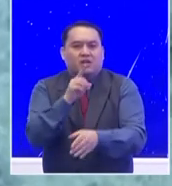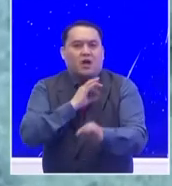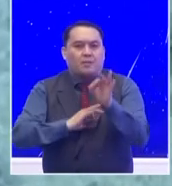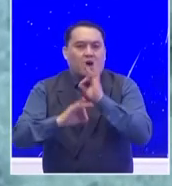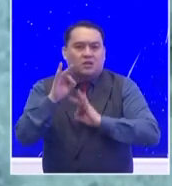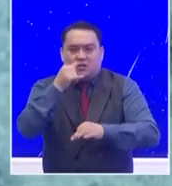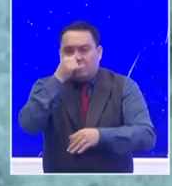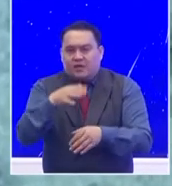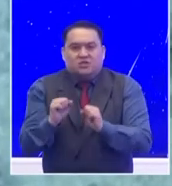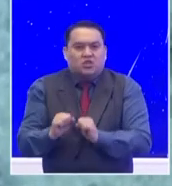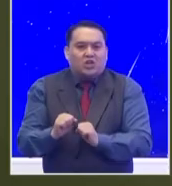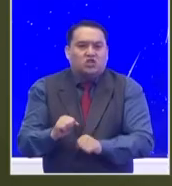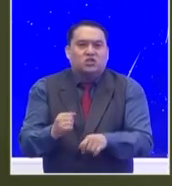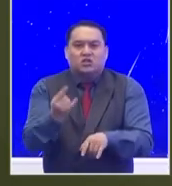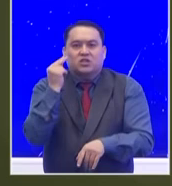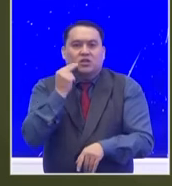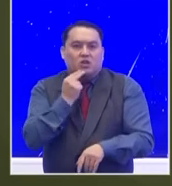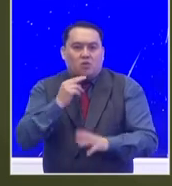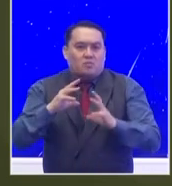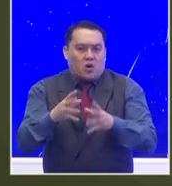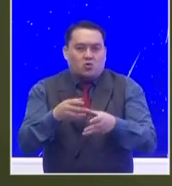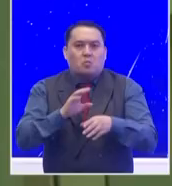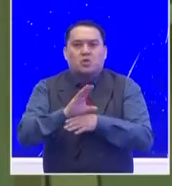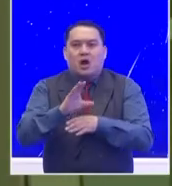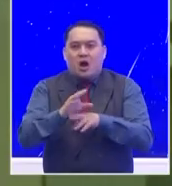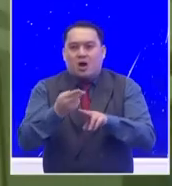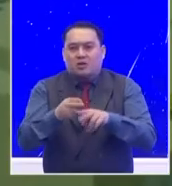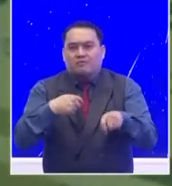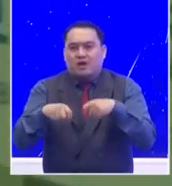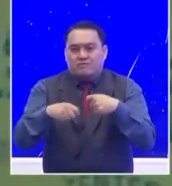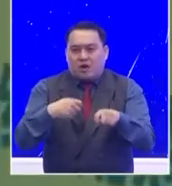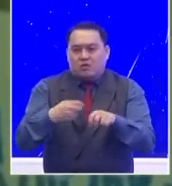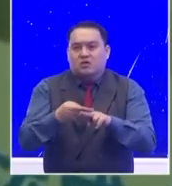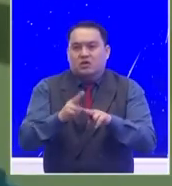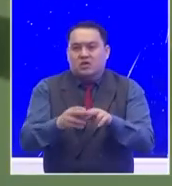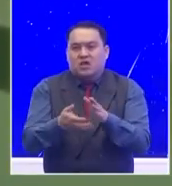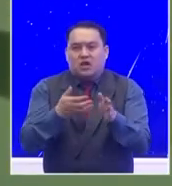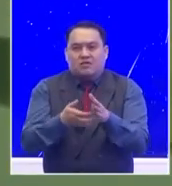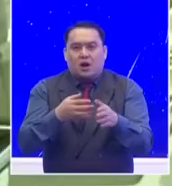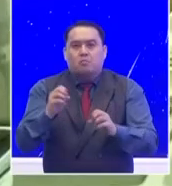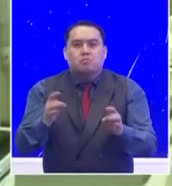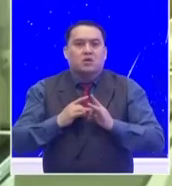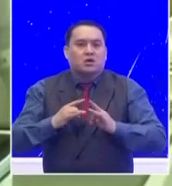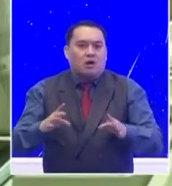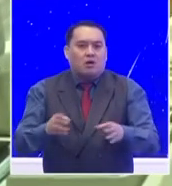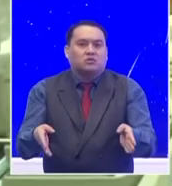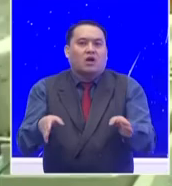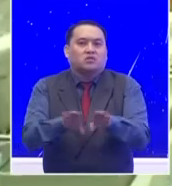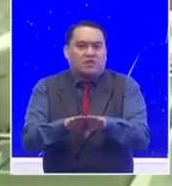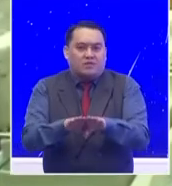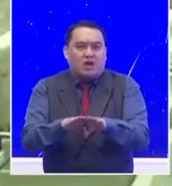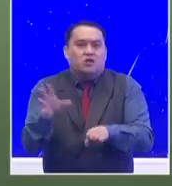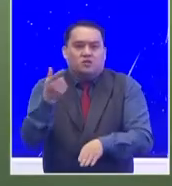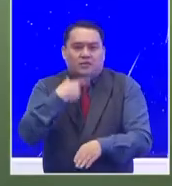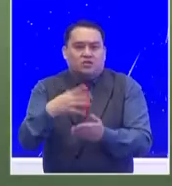и защитных средств. Хотя Китай – мировой лидер в производстве этих товаров. На время праздников промышленность практически остановилась.